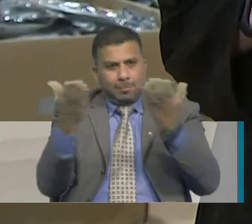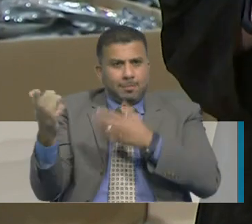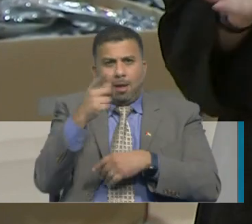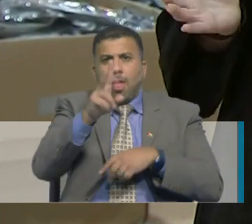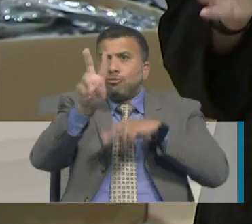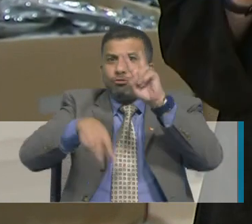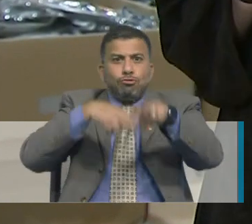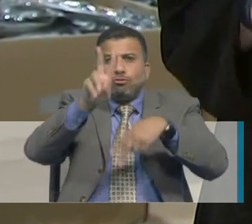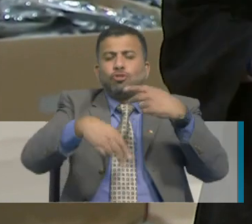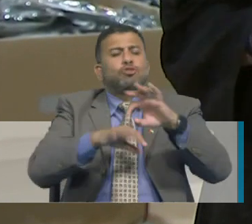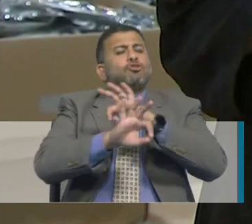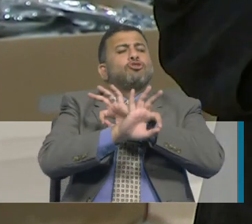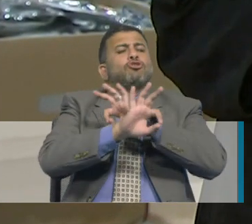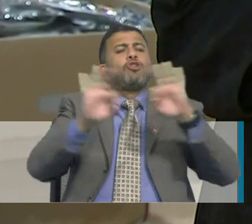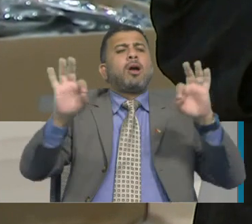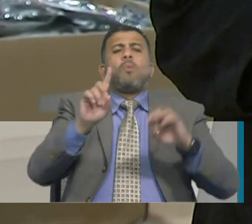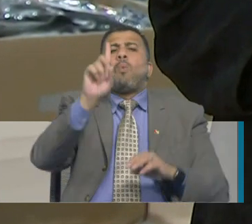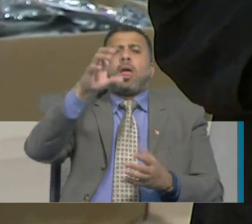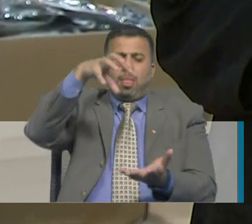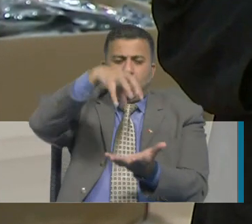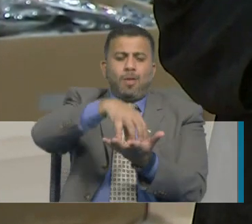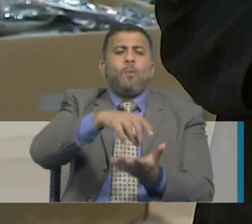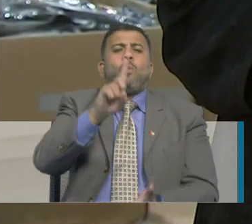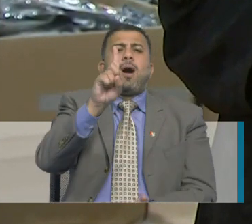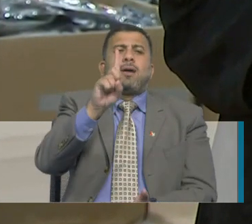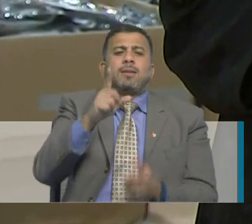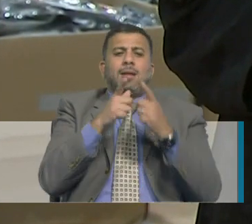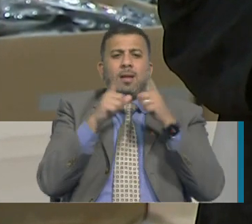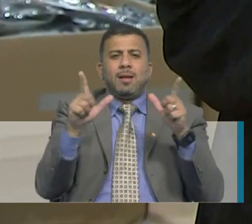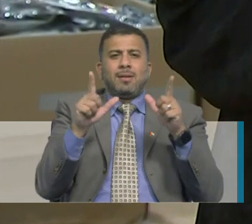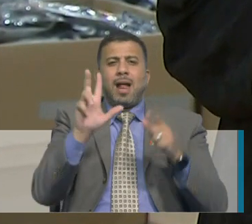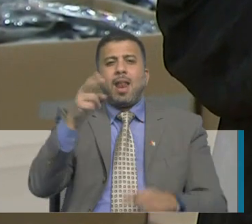كل ما يحتاجونه في مكان واحد. لأخبار الدار العنود الصوري.